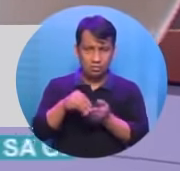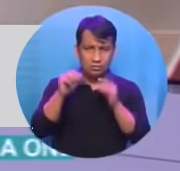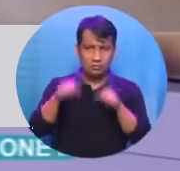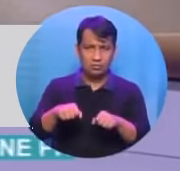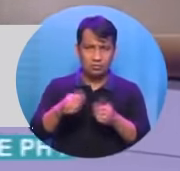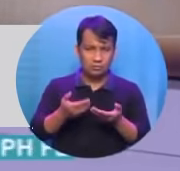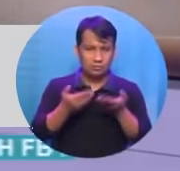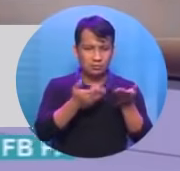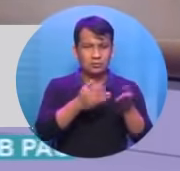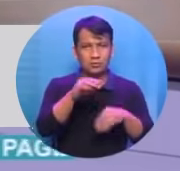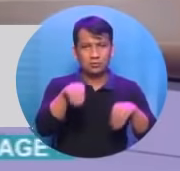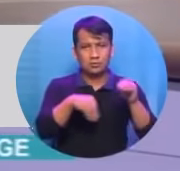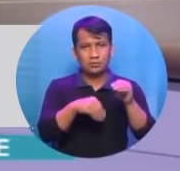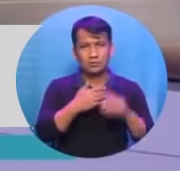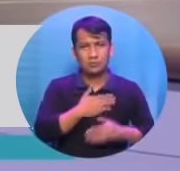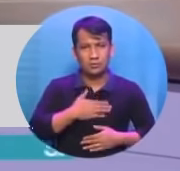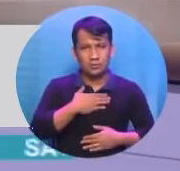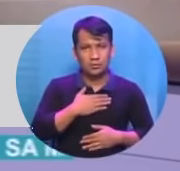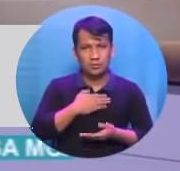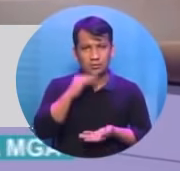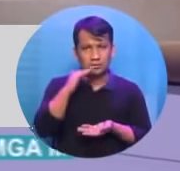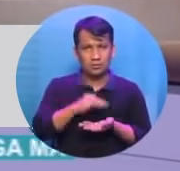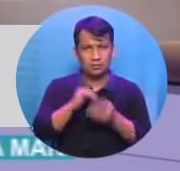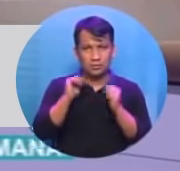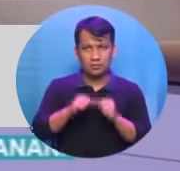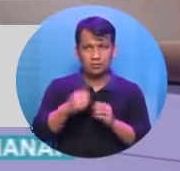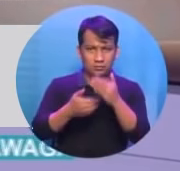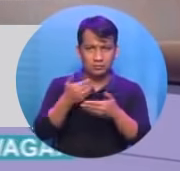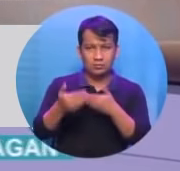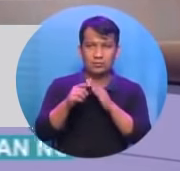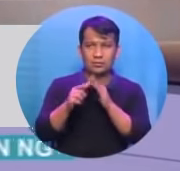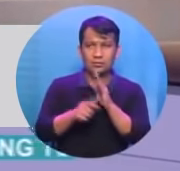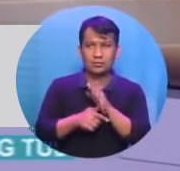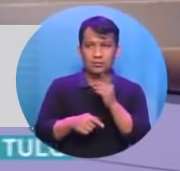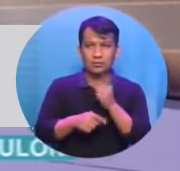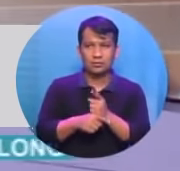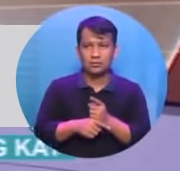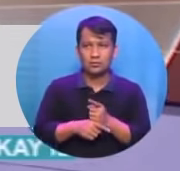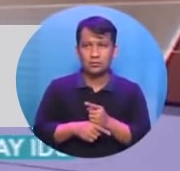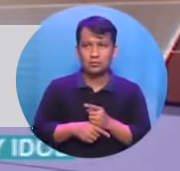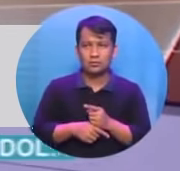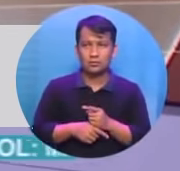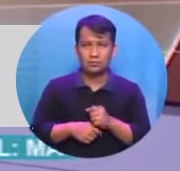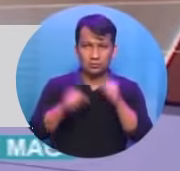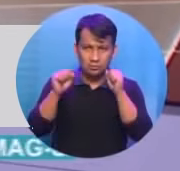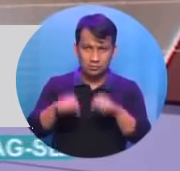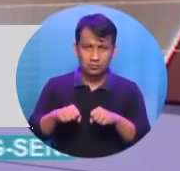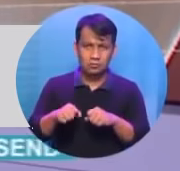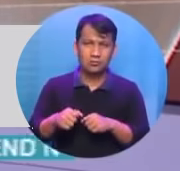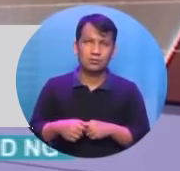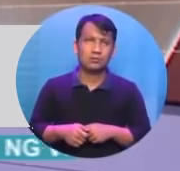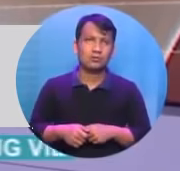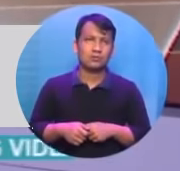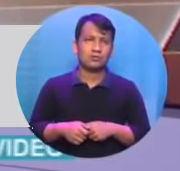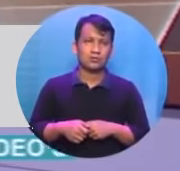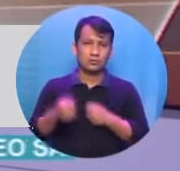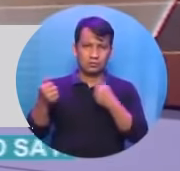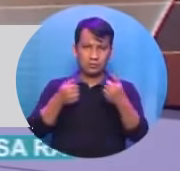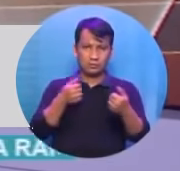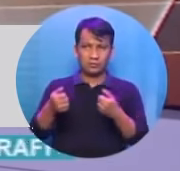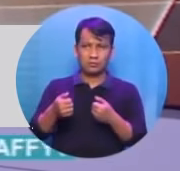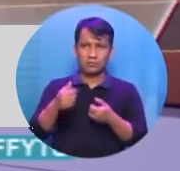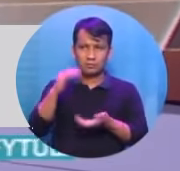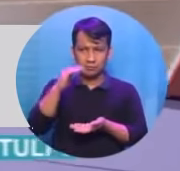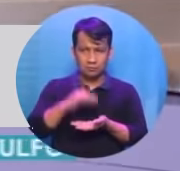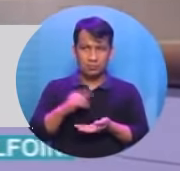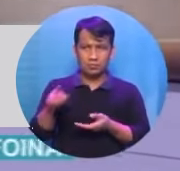kayo mag-apila eh. Pwede naman kayo makiusap ata. So legal process. Di ba, tama ba ako, Director? Pwede po i-contest, pwede po. Di ba, i-contest at